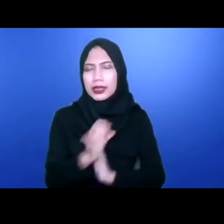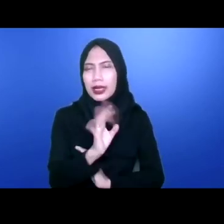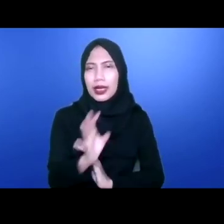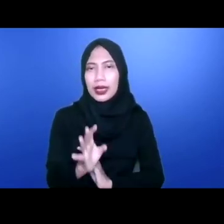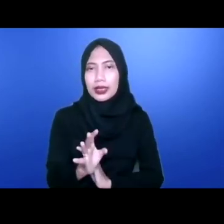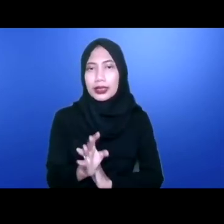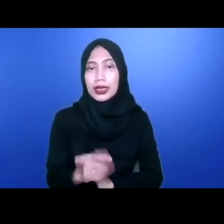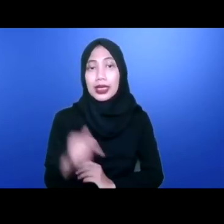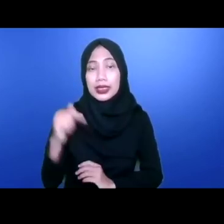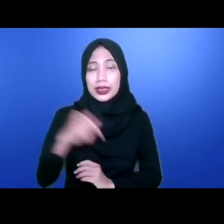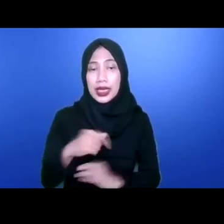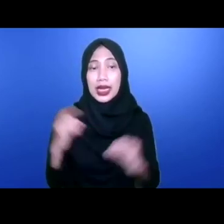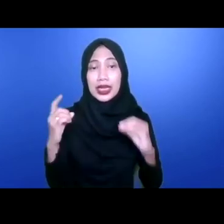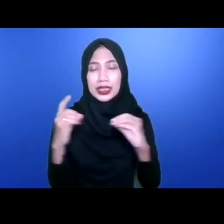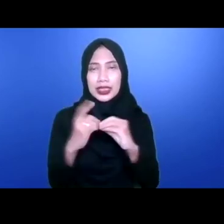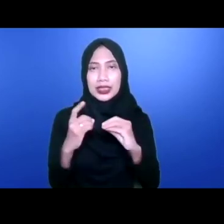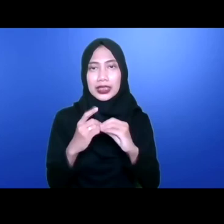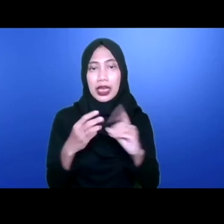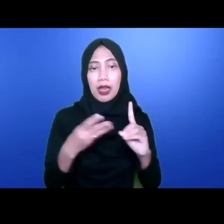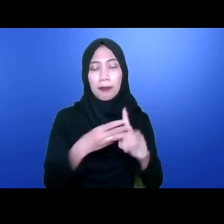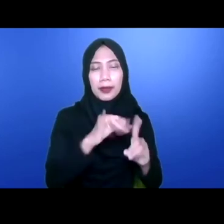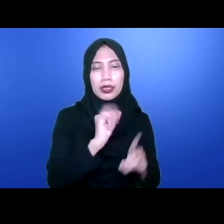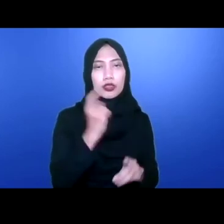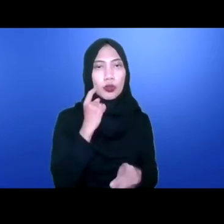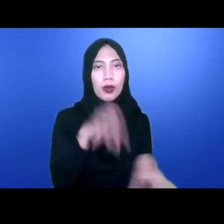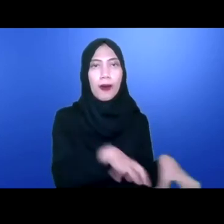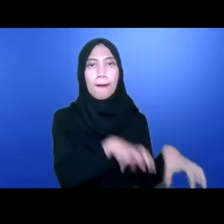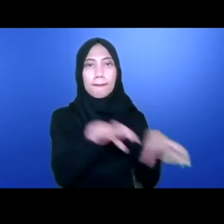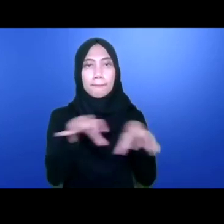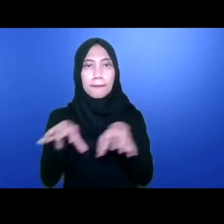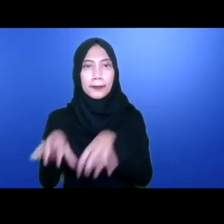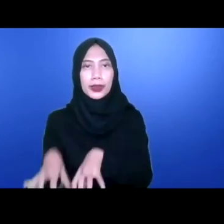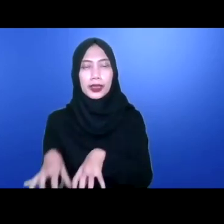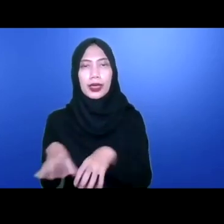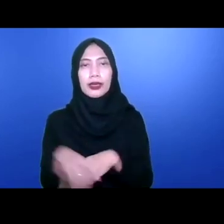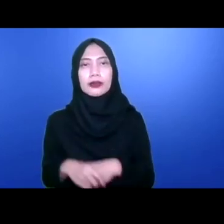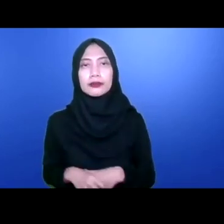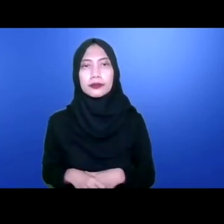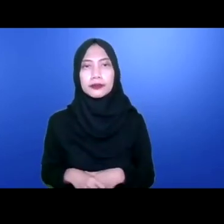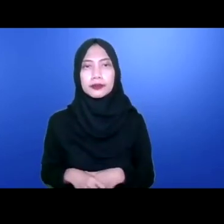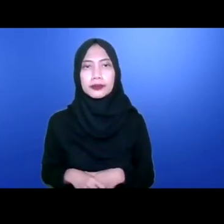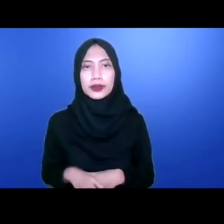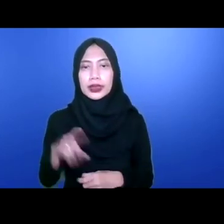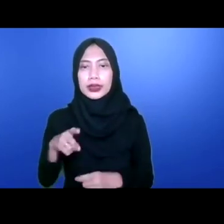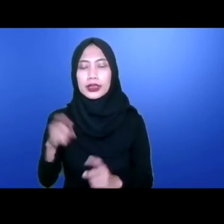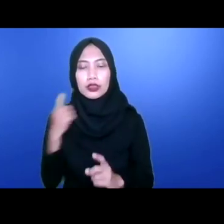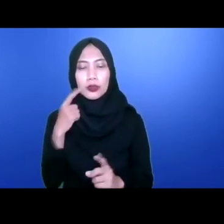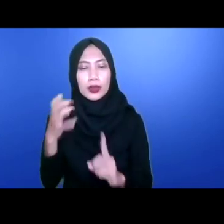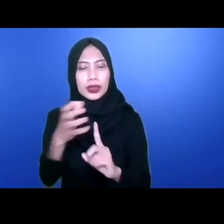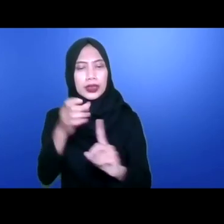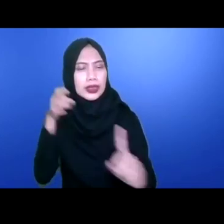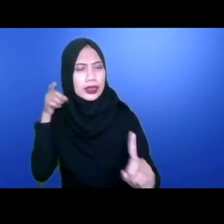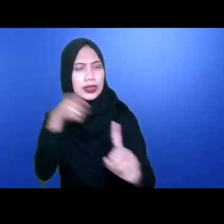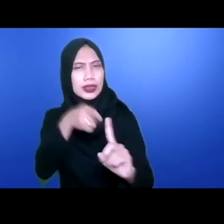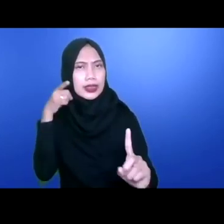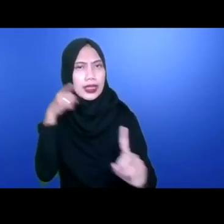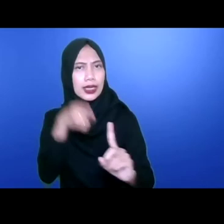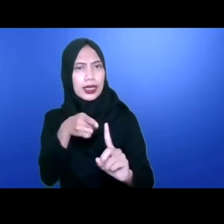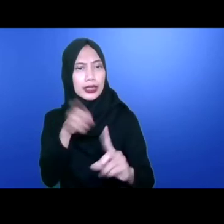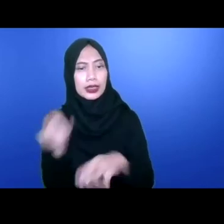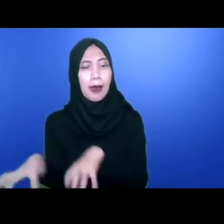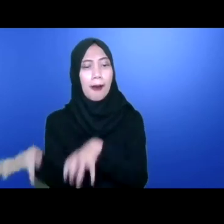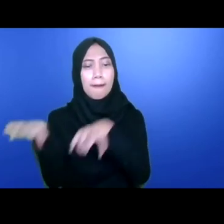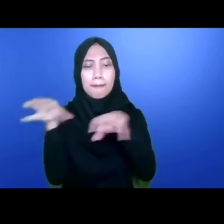moving dari shifting ke keuangan inklusif sebagai target ultimate goal menjadi sasaran antara. Kita moving ke digital